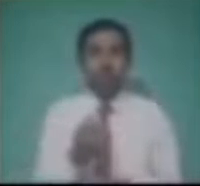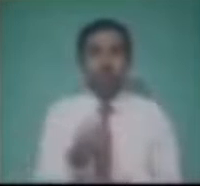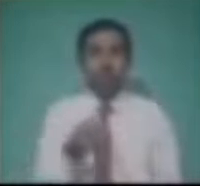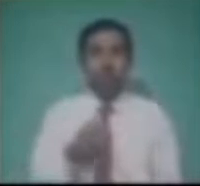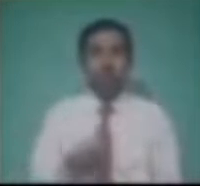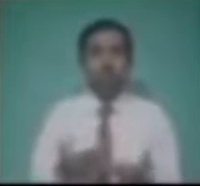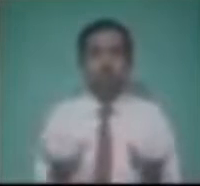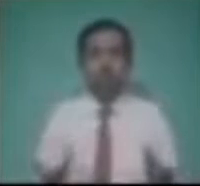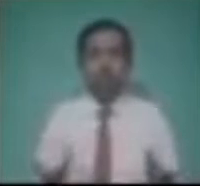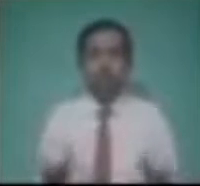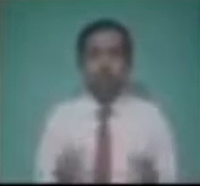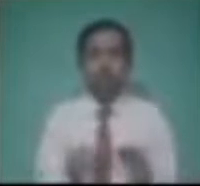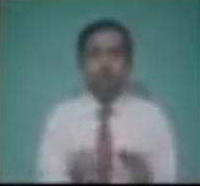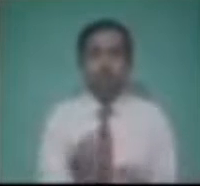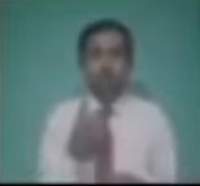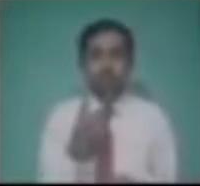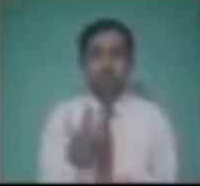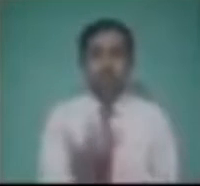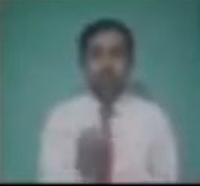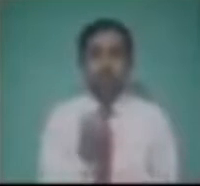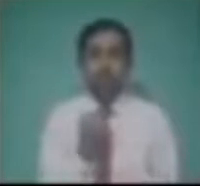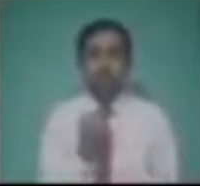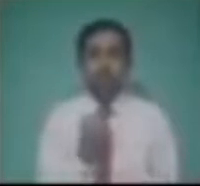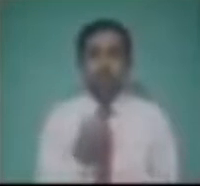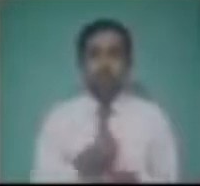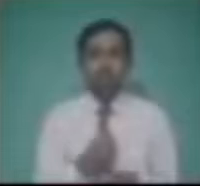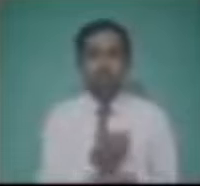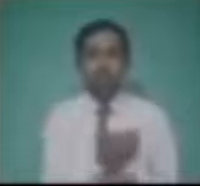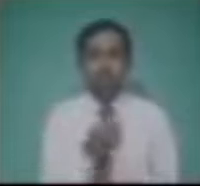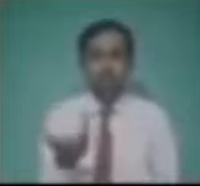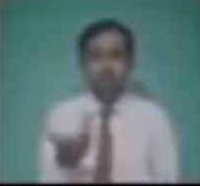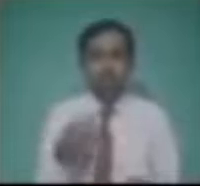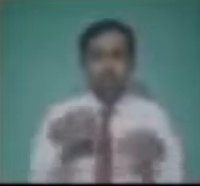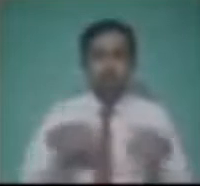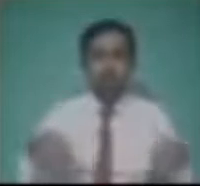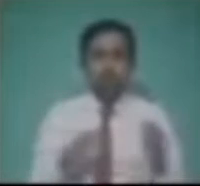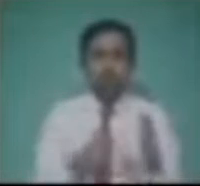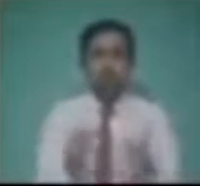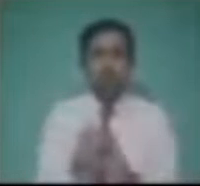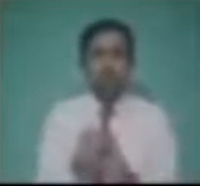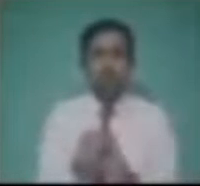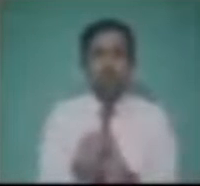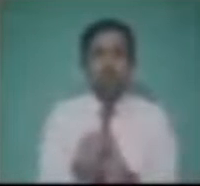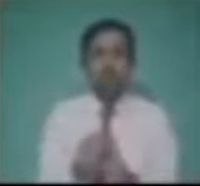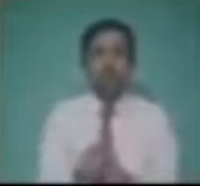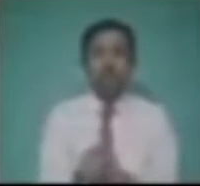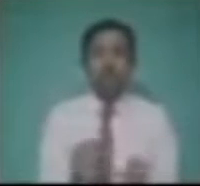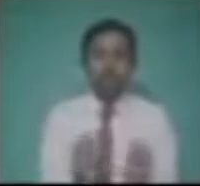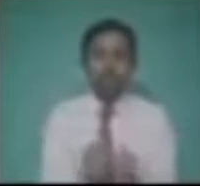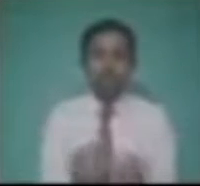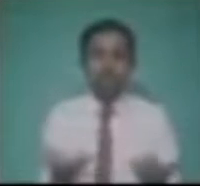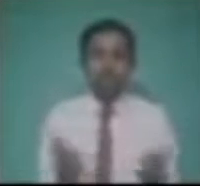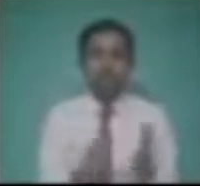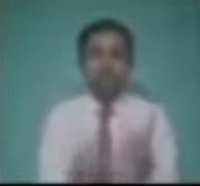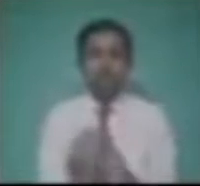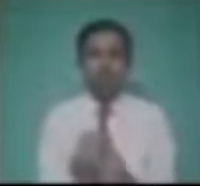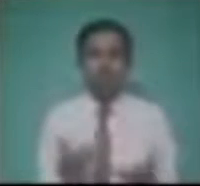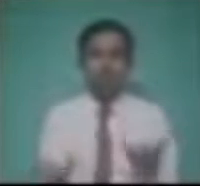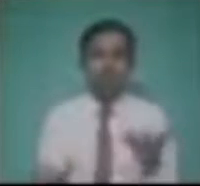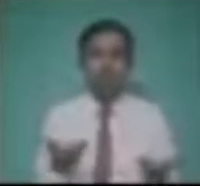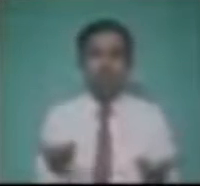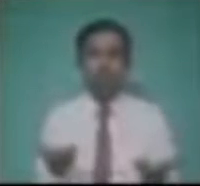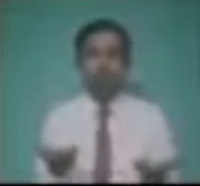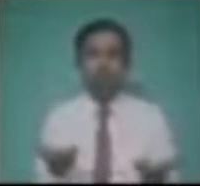නැහැලු. බිලියන දෙකක් ඕනෙලු. ඉතින් ආණ්ඩුව සල්ලි දෙන්නේ නැත්නම් කෘෂිකාර්ම ඇමති මරාගෙන කියලා වැඩකුත් නැහැ. ඇමති අසරණ වෙලා